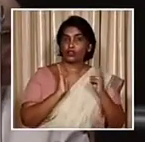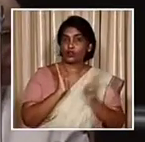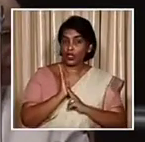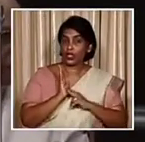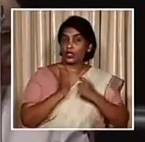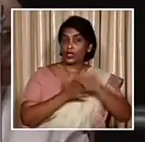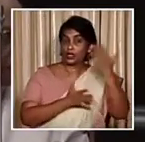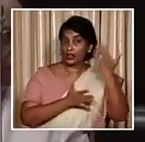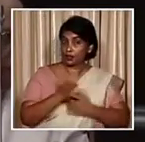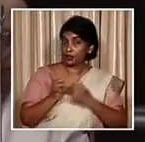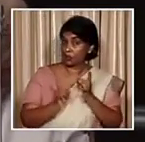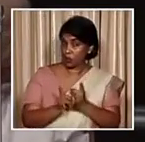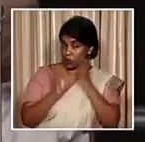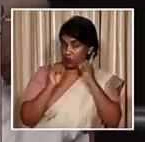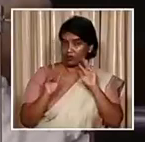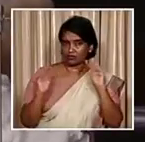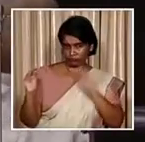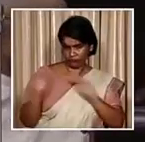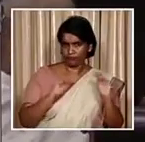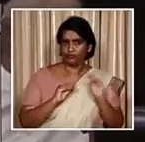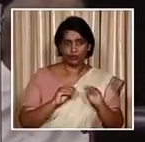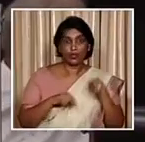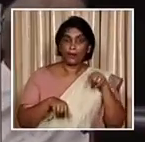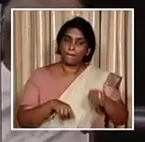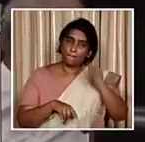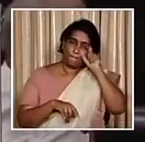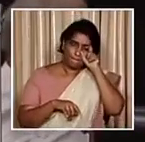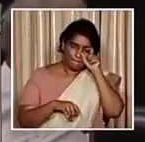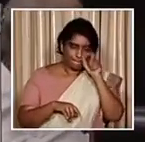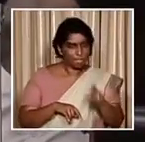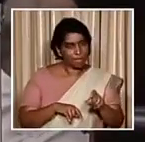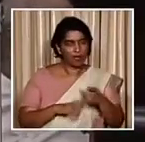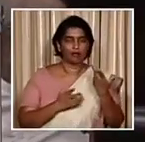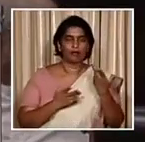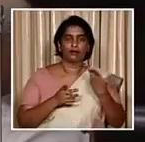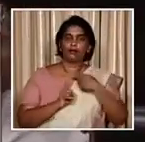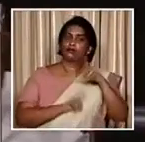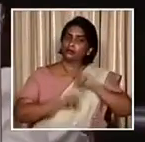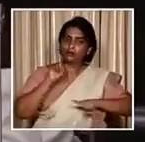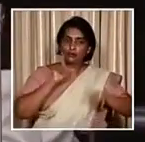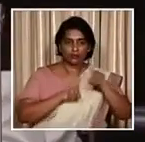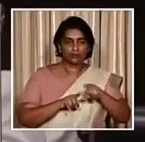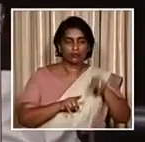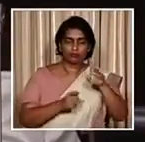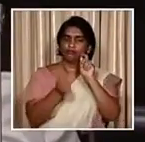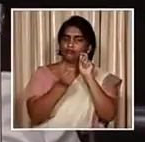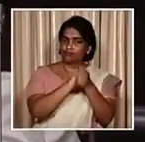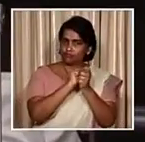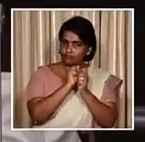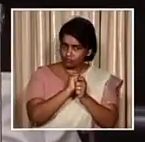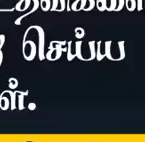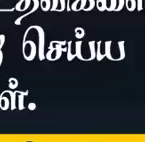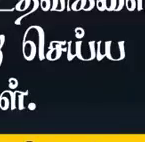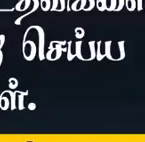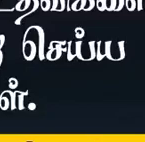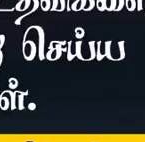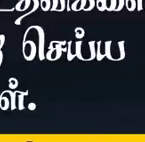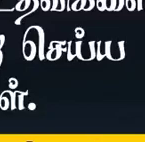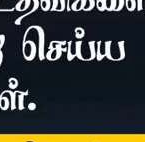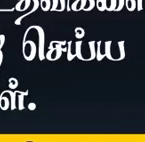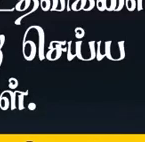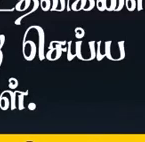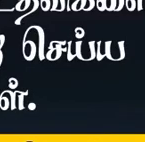ප්‍රඥප්තියට හා සමානද නැද්ද කියලා මෙතන බලලා ඒ ගැන සාකච්ඡා කළා. ඔබට සංශෝධන තියෙනවා නම් ඒවත්